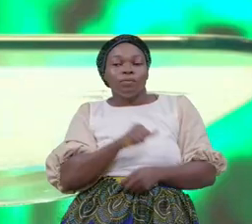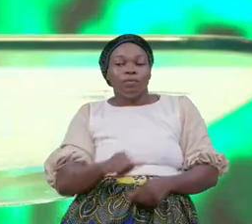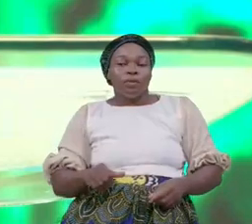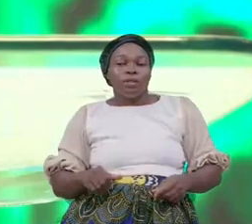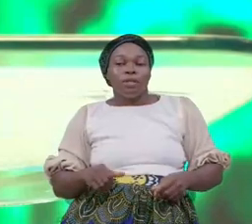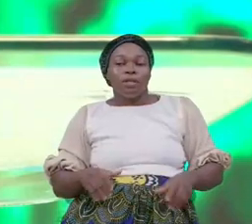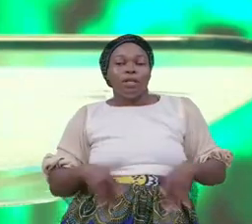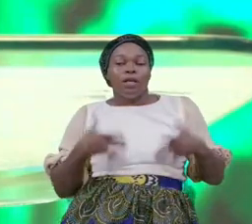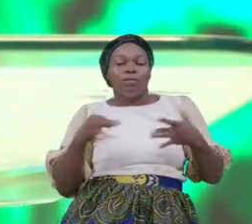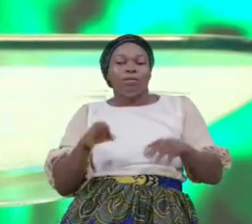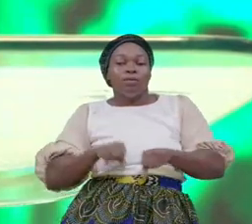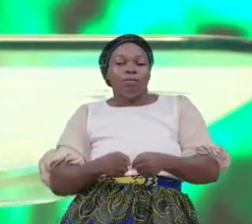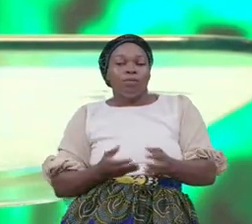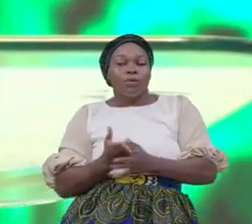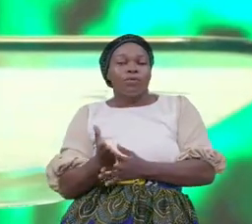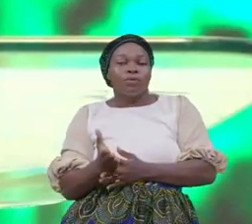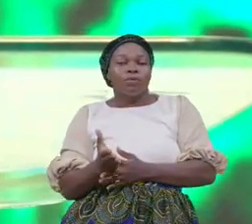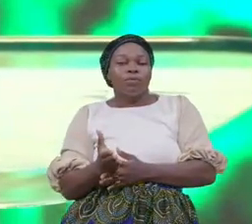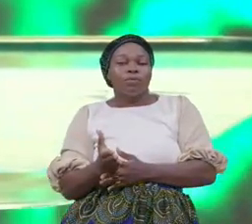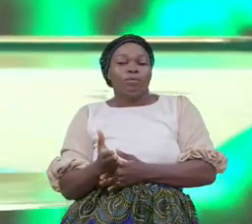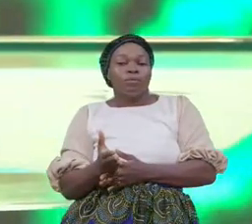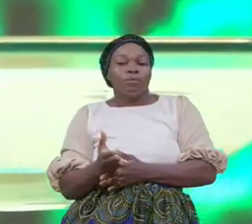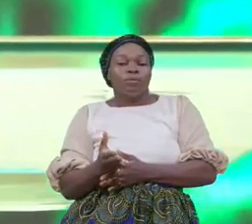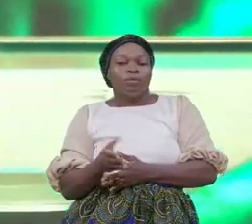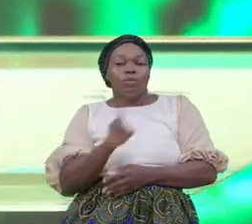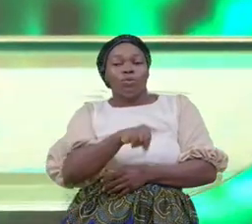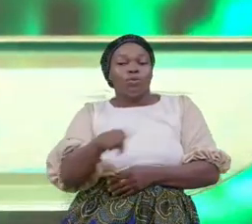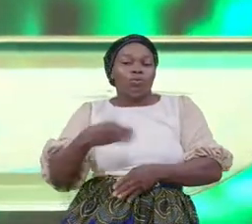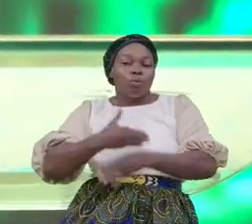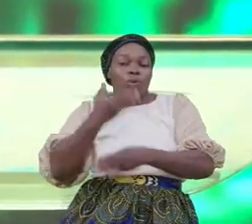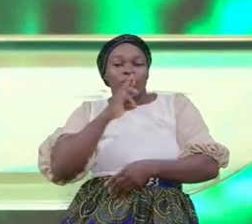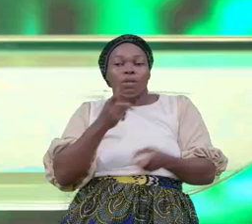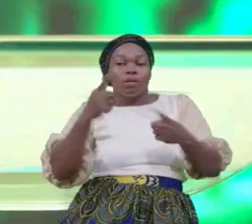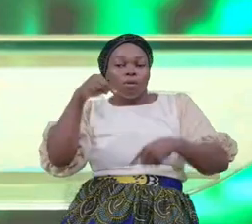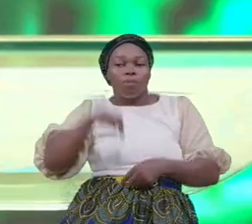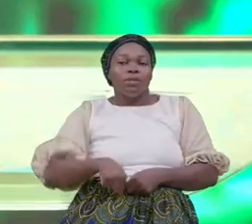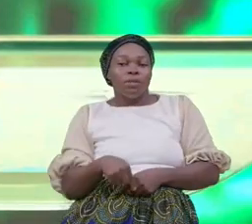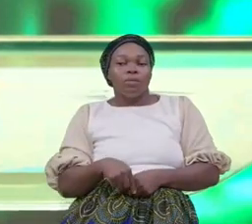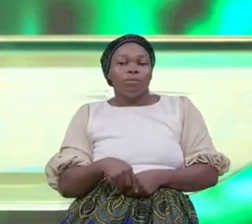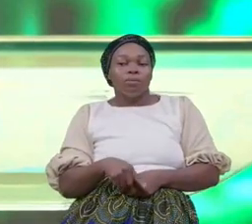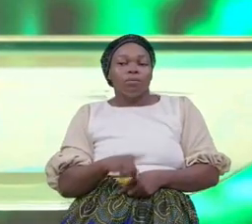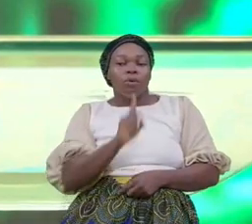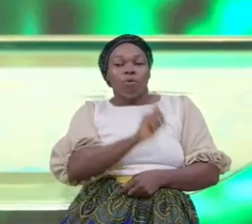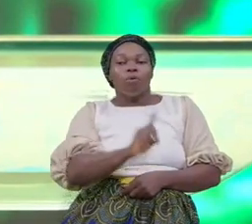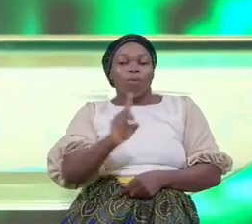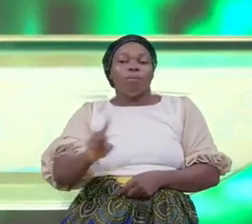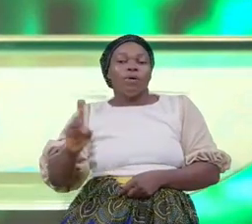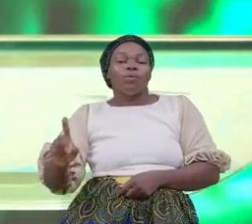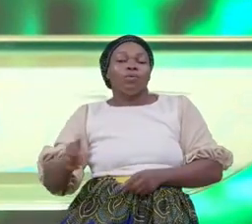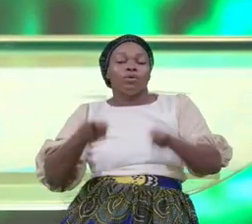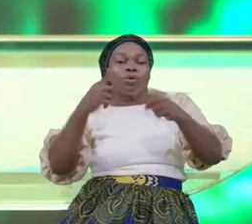La vie de percée. Ces murailles s'écroulent. Une à une, ces murailles